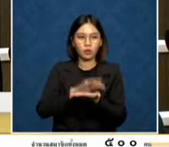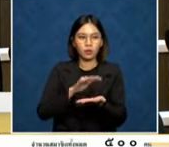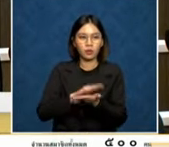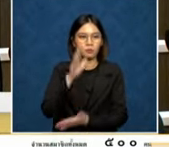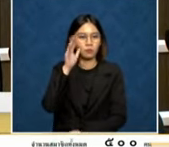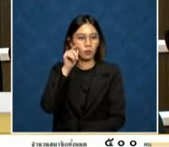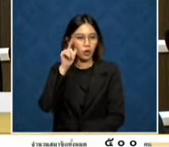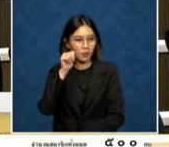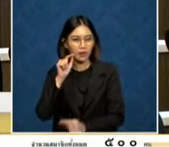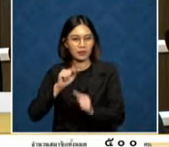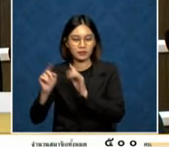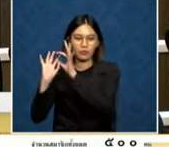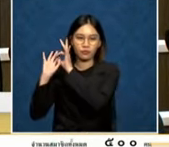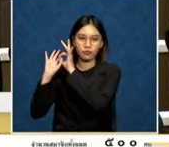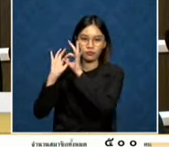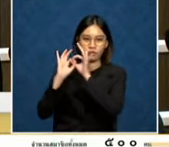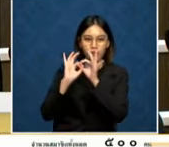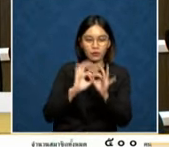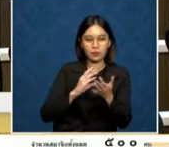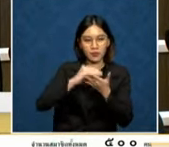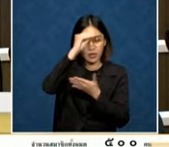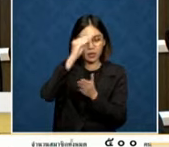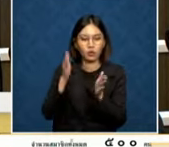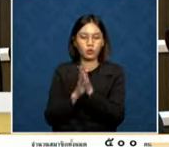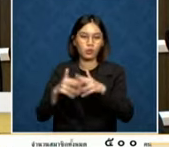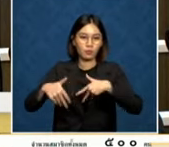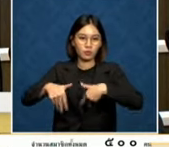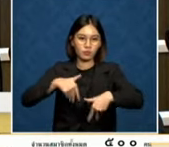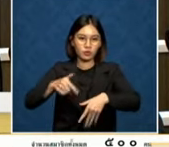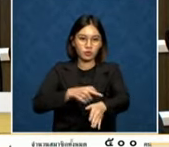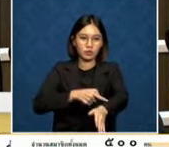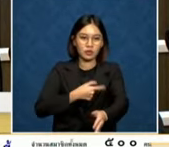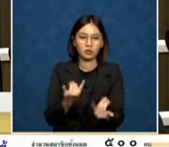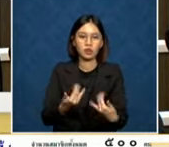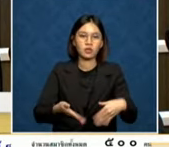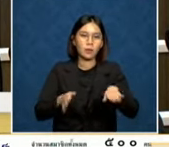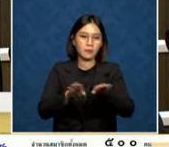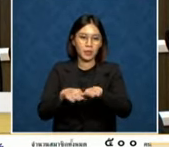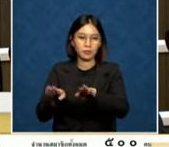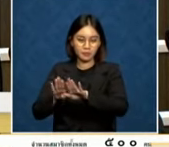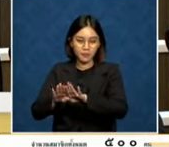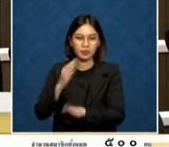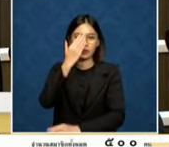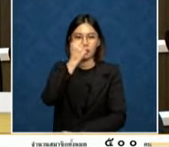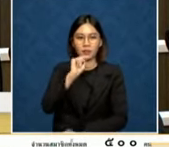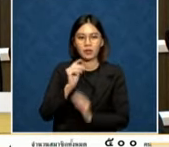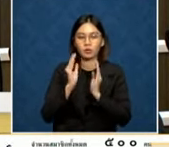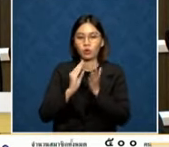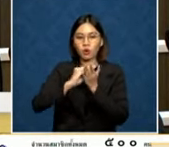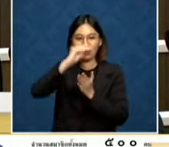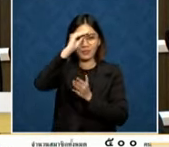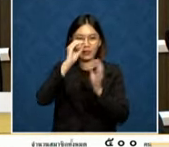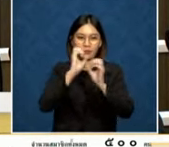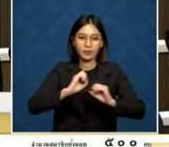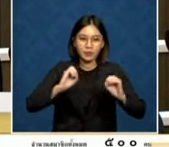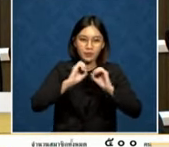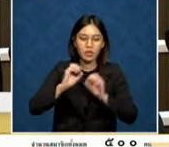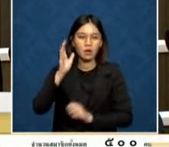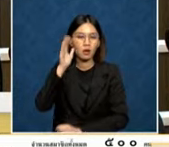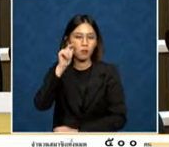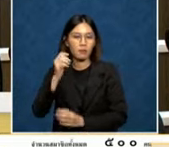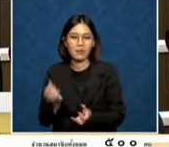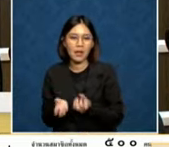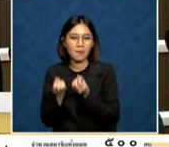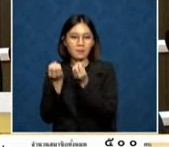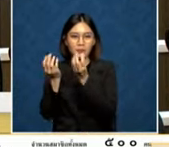มาถึงรุ่นปัจจุบันอยู่คู่กับชุมชนมาอย่างยาวนานต้องมาปิดตัวลงเพราะไม่มีนักเรียนหรือผู้ปกครองไม่